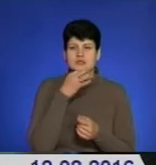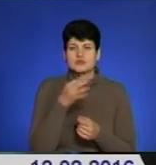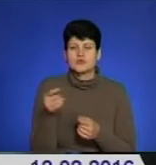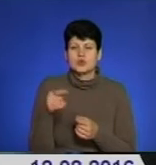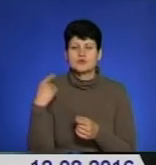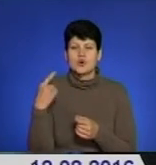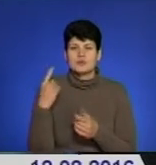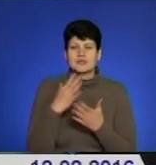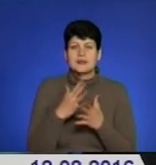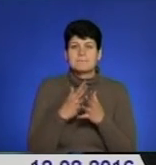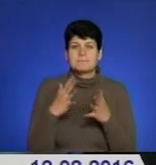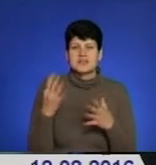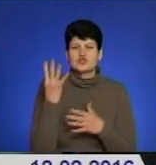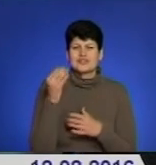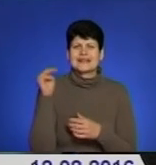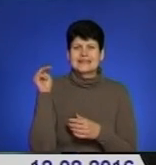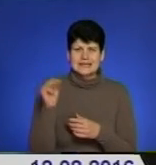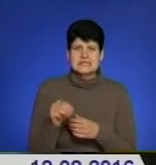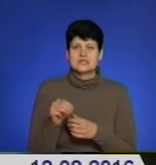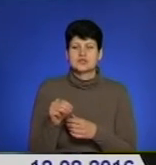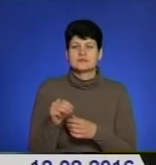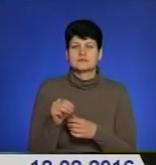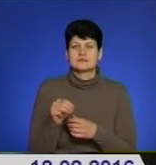Тернопільській області вже є більше 4000